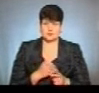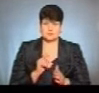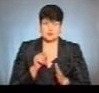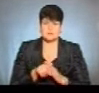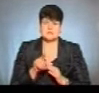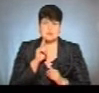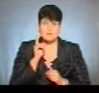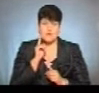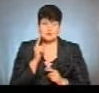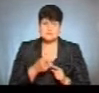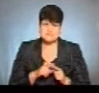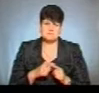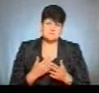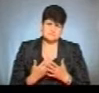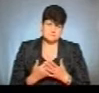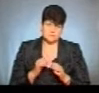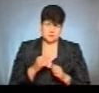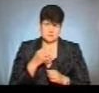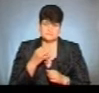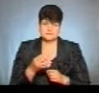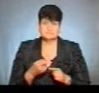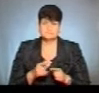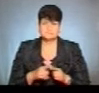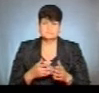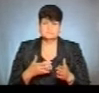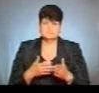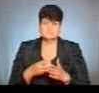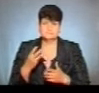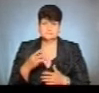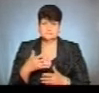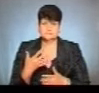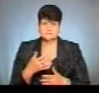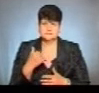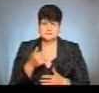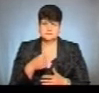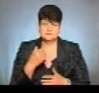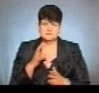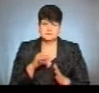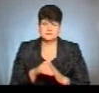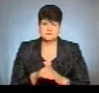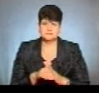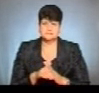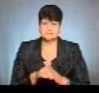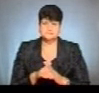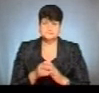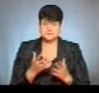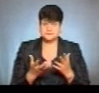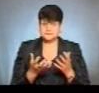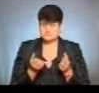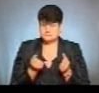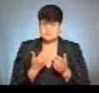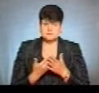молоді. І це умовно можна назвати молодь, бо це до 35 років включно. І якщо